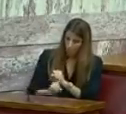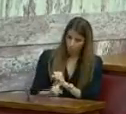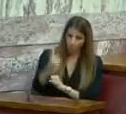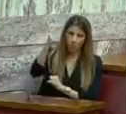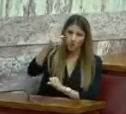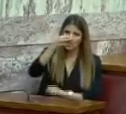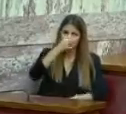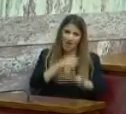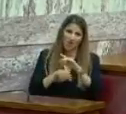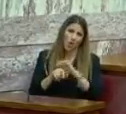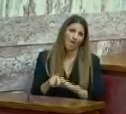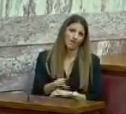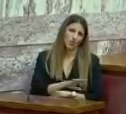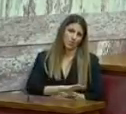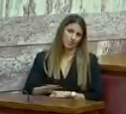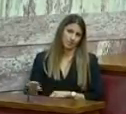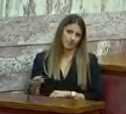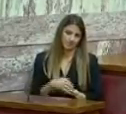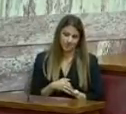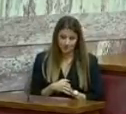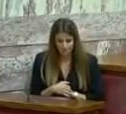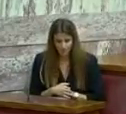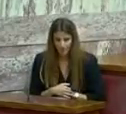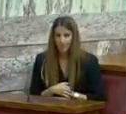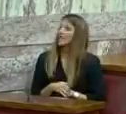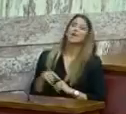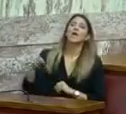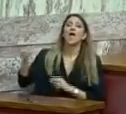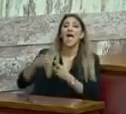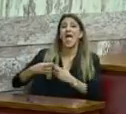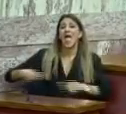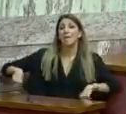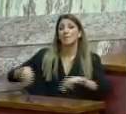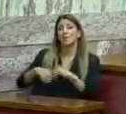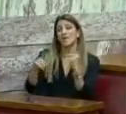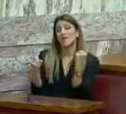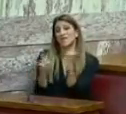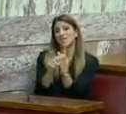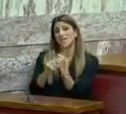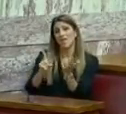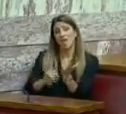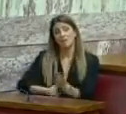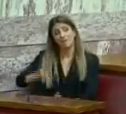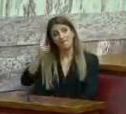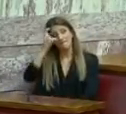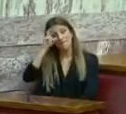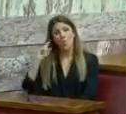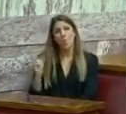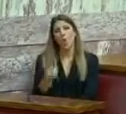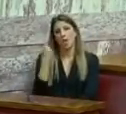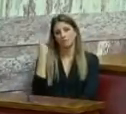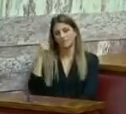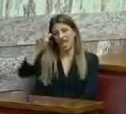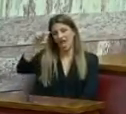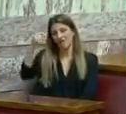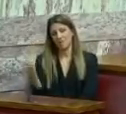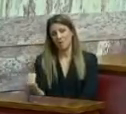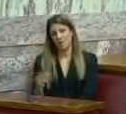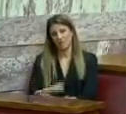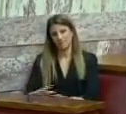Η Επιτροπή, κύριε Βορύδη, όφιλε να τα πάρει όλα αυτά υπόψη και να εξετάσει τόσα